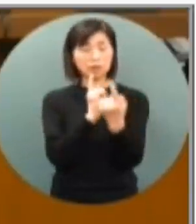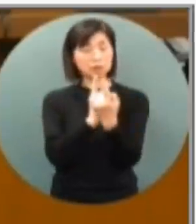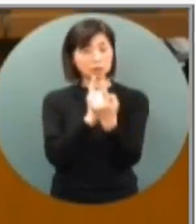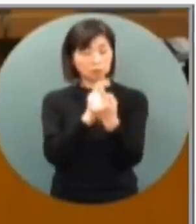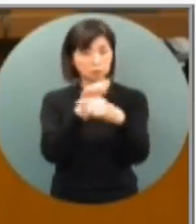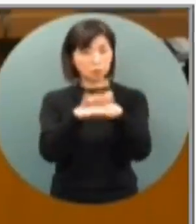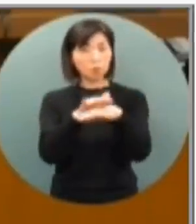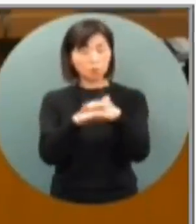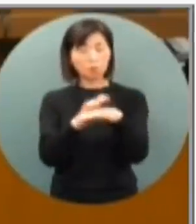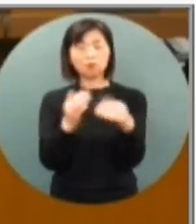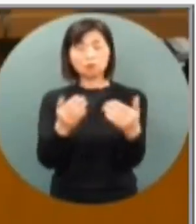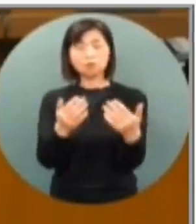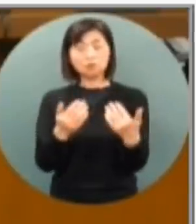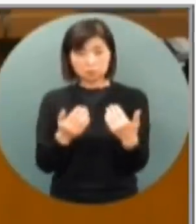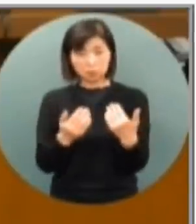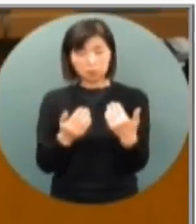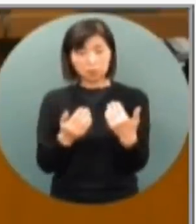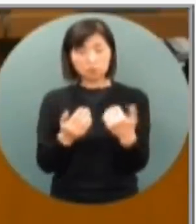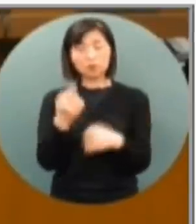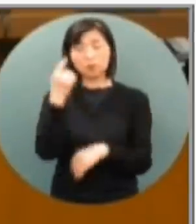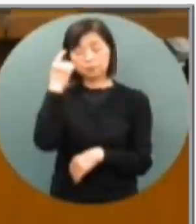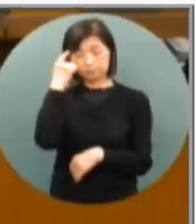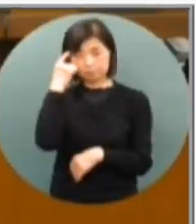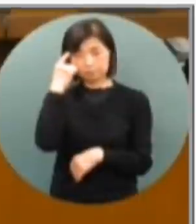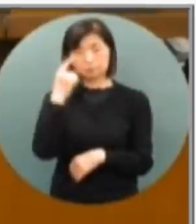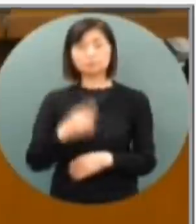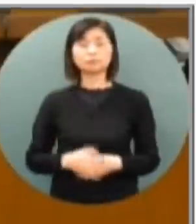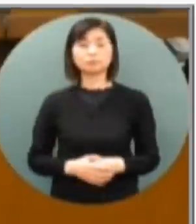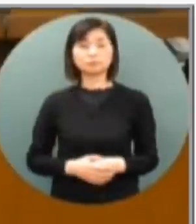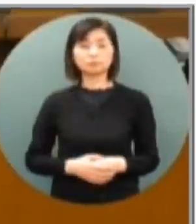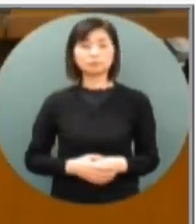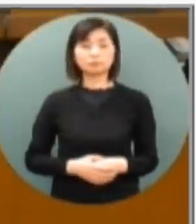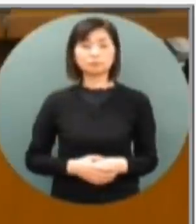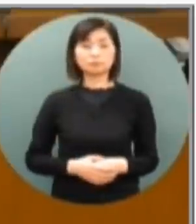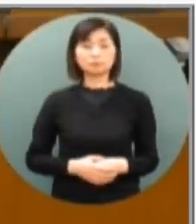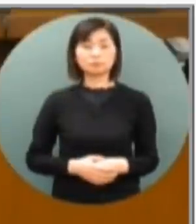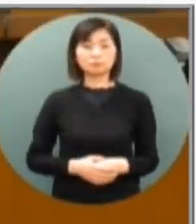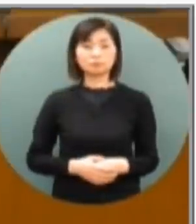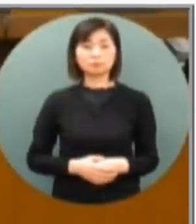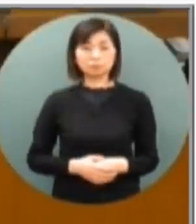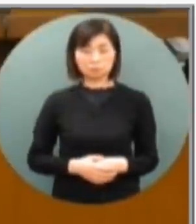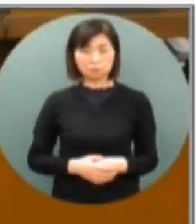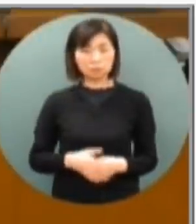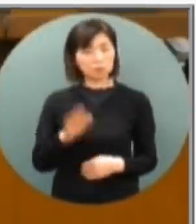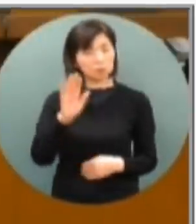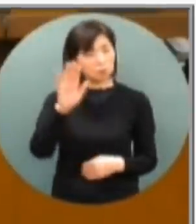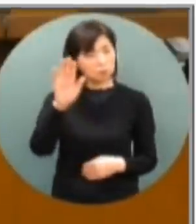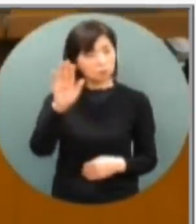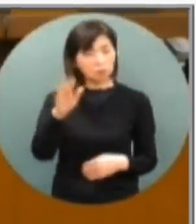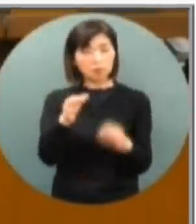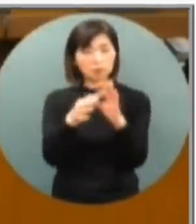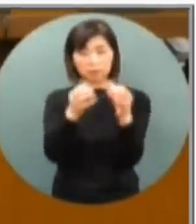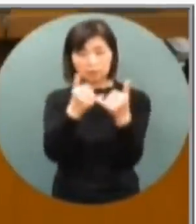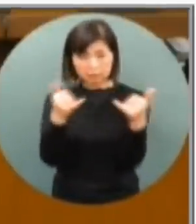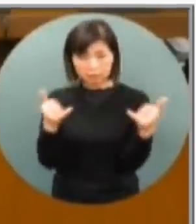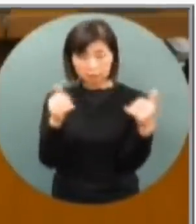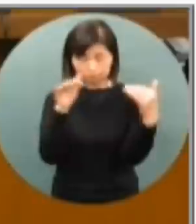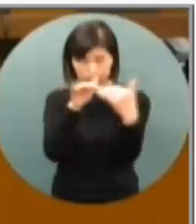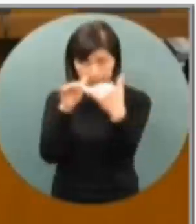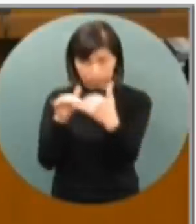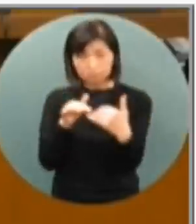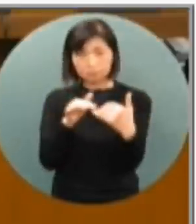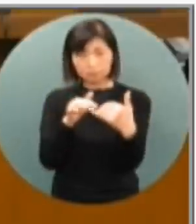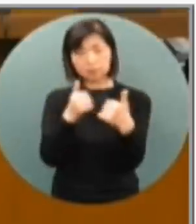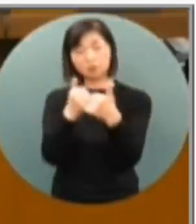もって必要だということは明らかになってきていると考えておりまして、まあ、今後もよく関係者と議論させていただきたいと思います